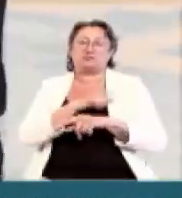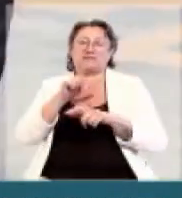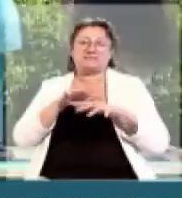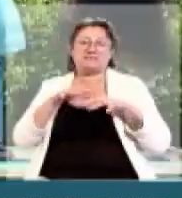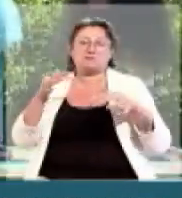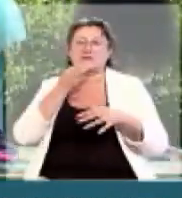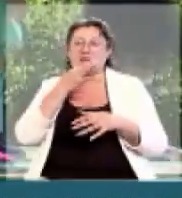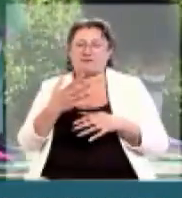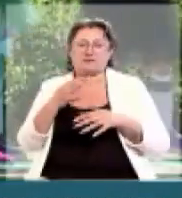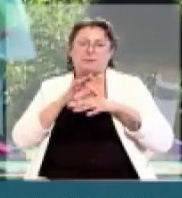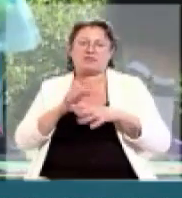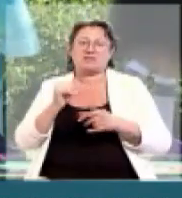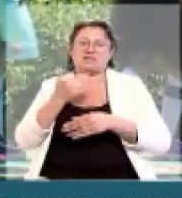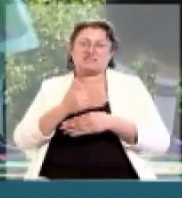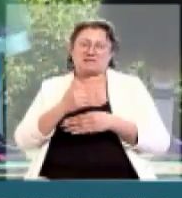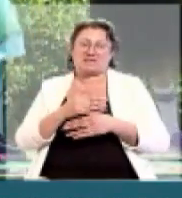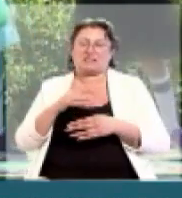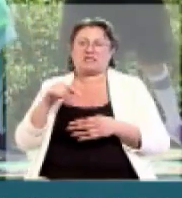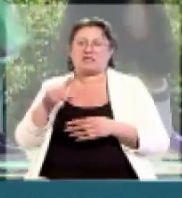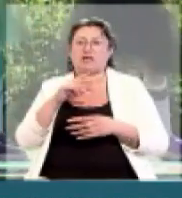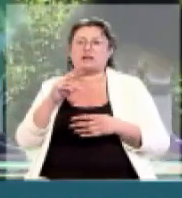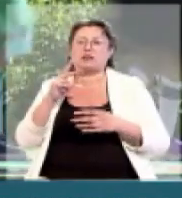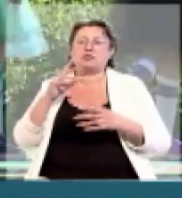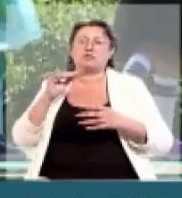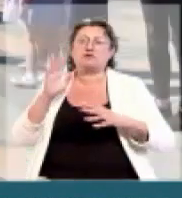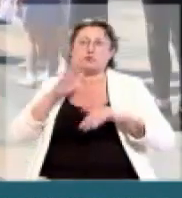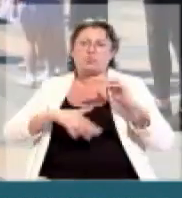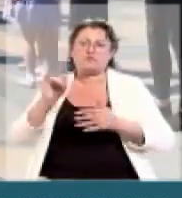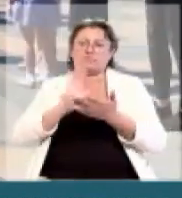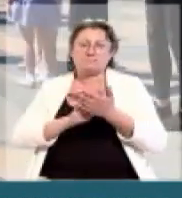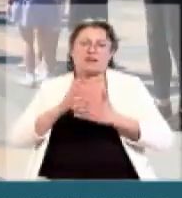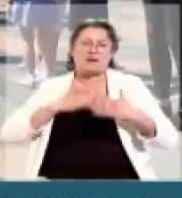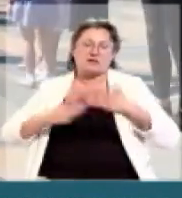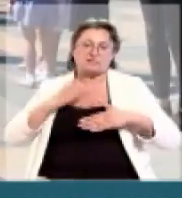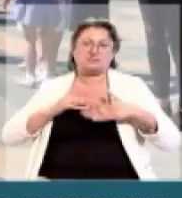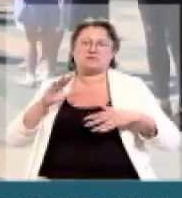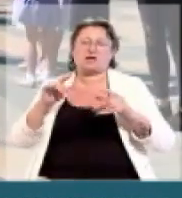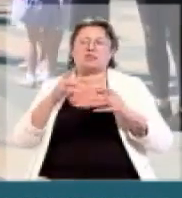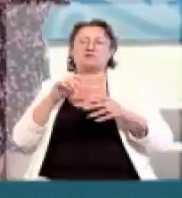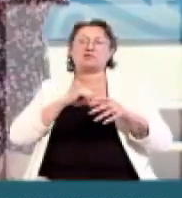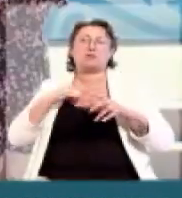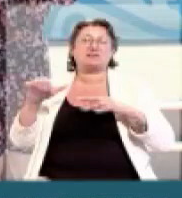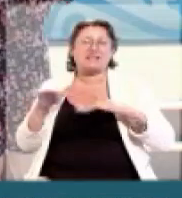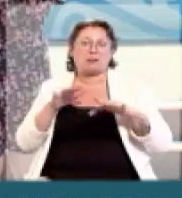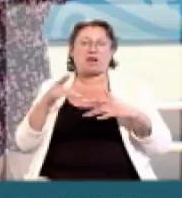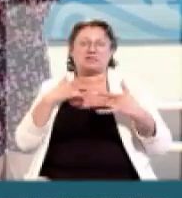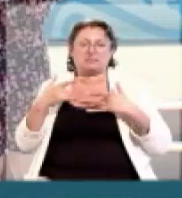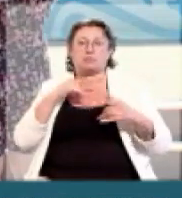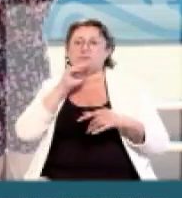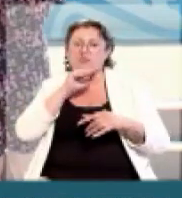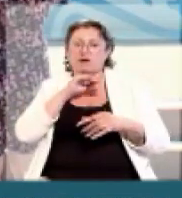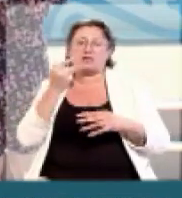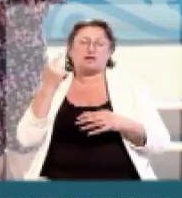Зрителям нравилось происходящее на сцене. Они не переставали рукоплескать профессиональным и самодеятельным артистам. Когда же звучали